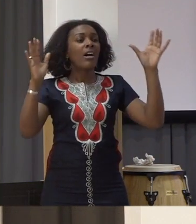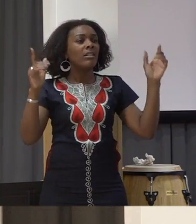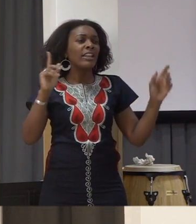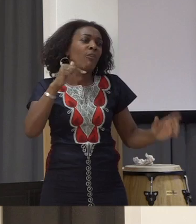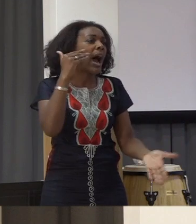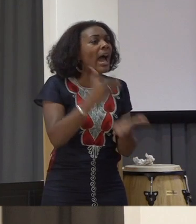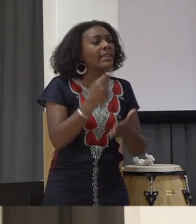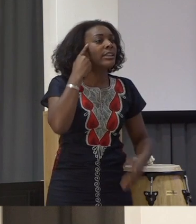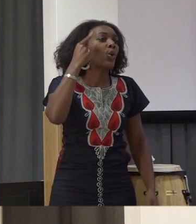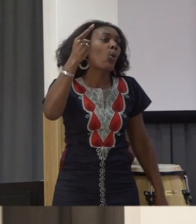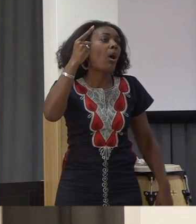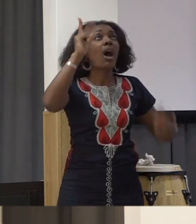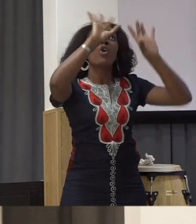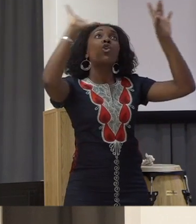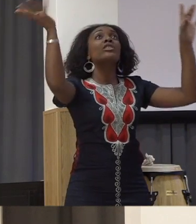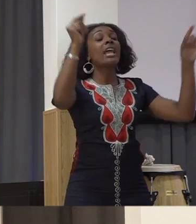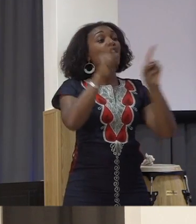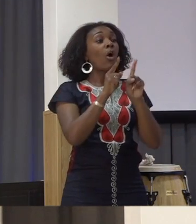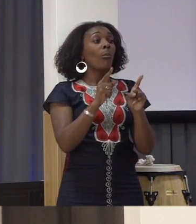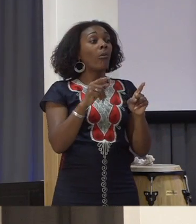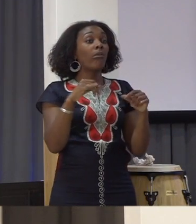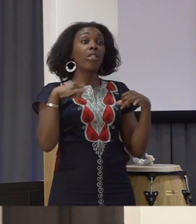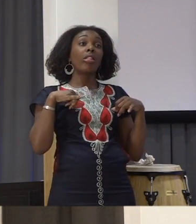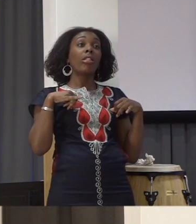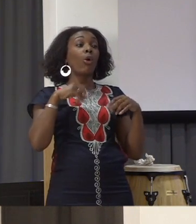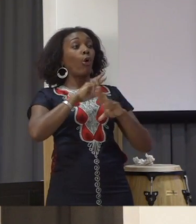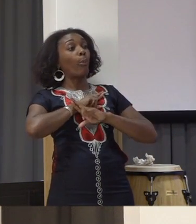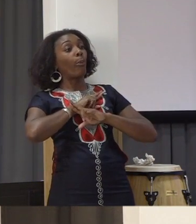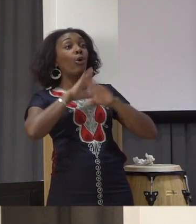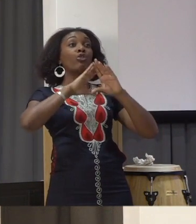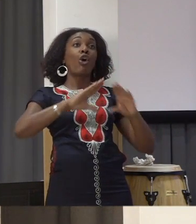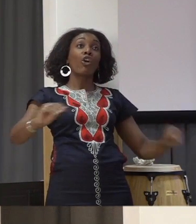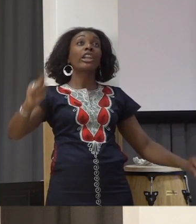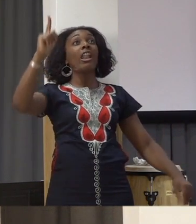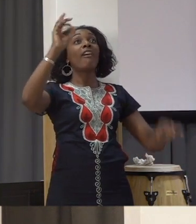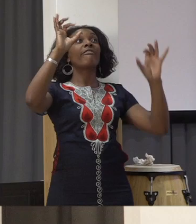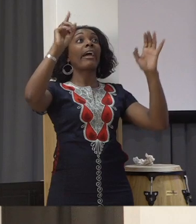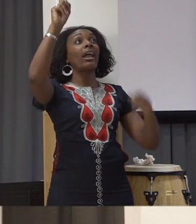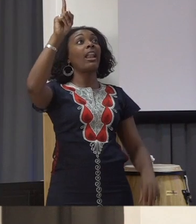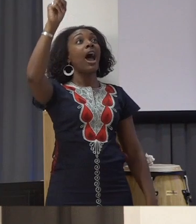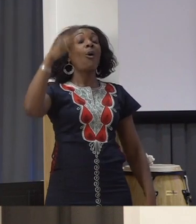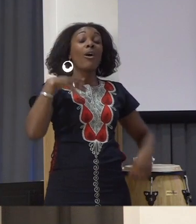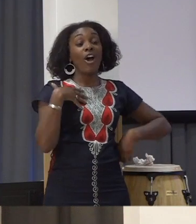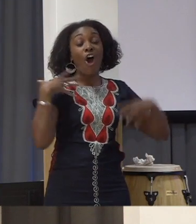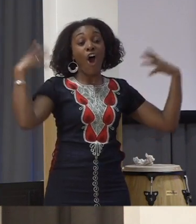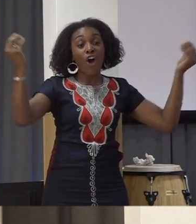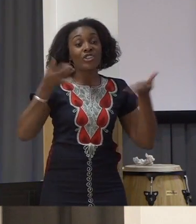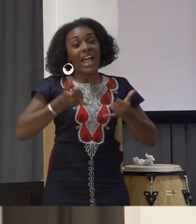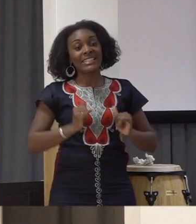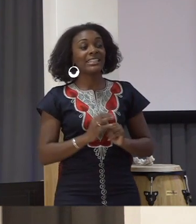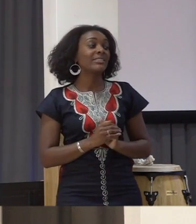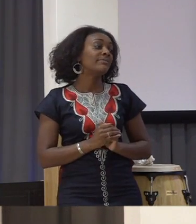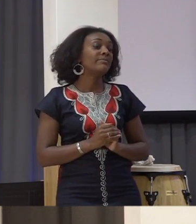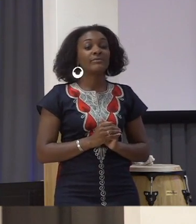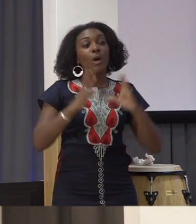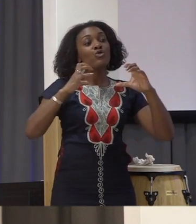endroit tranquille, comme un endroit, je ne sais pas, peut-être vous avez ces images qu'il faut bannir de vos têtes, où il y a un ange qui est posé tout seul sur